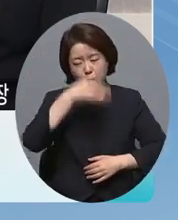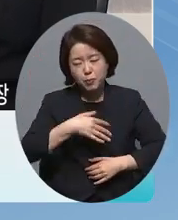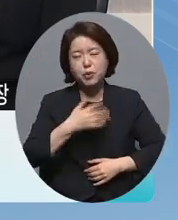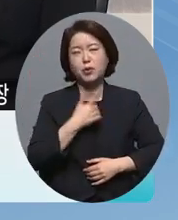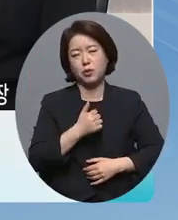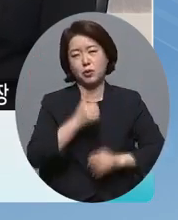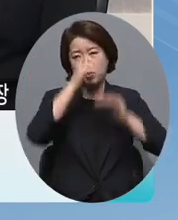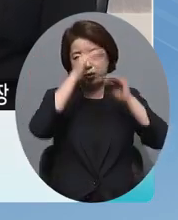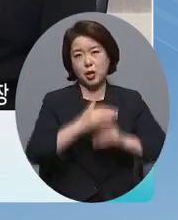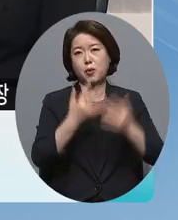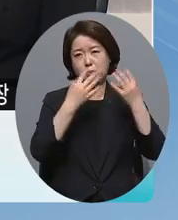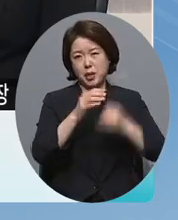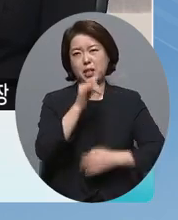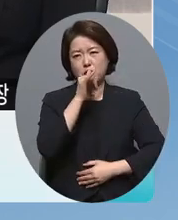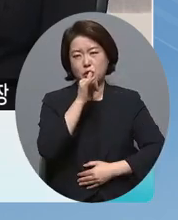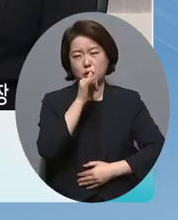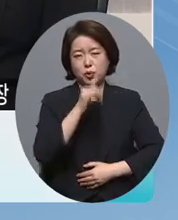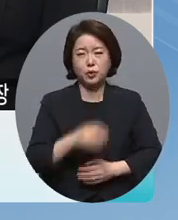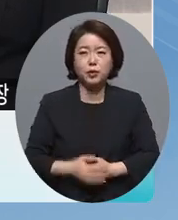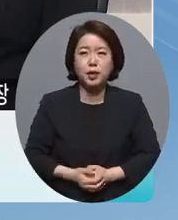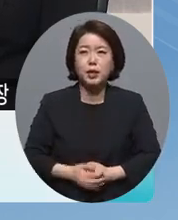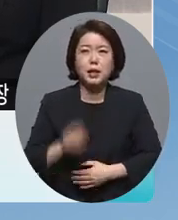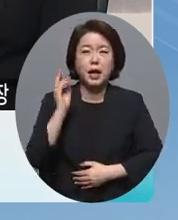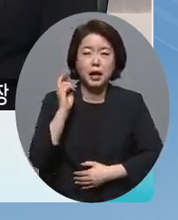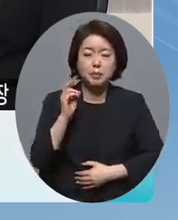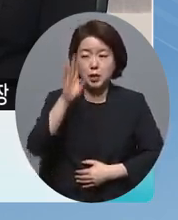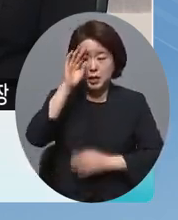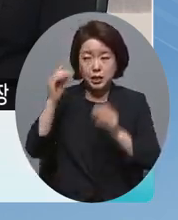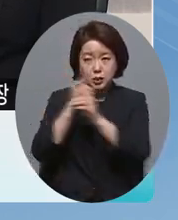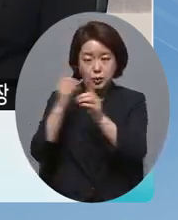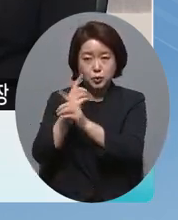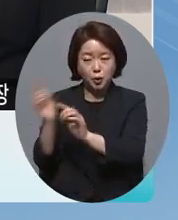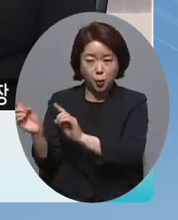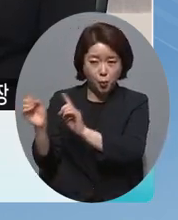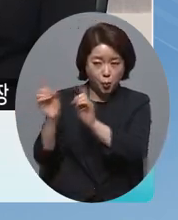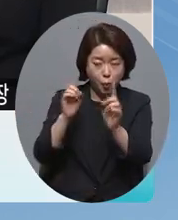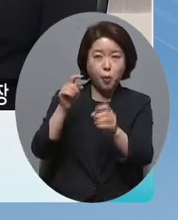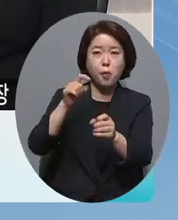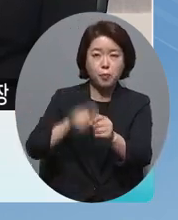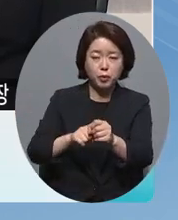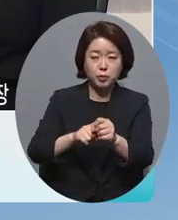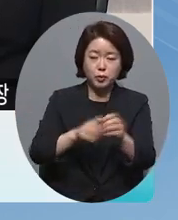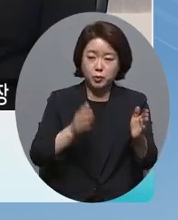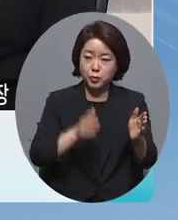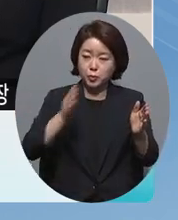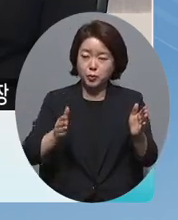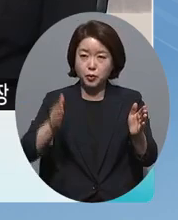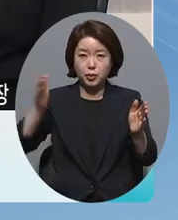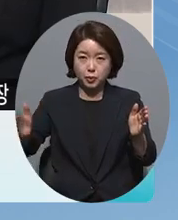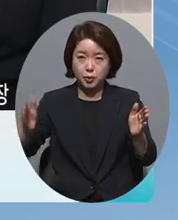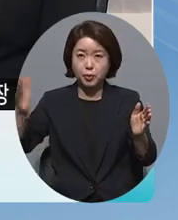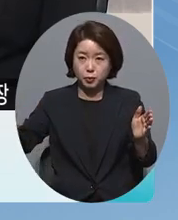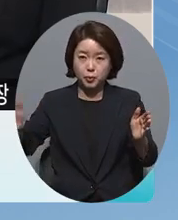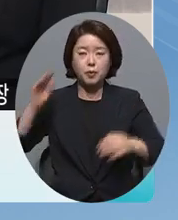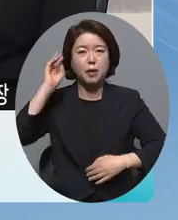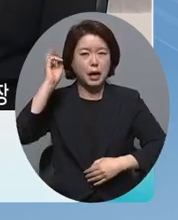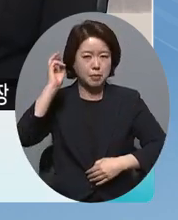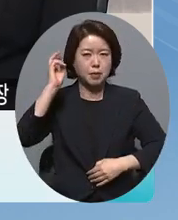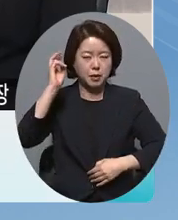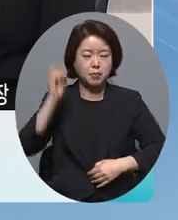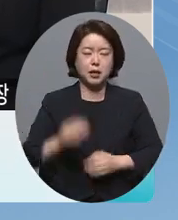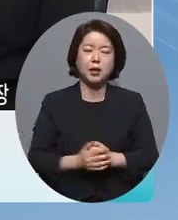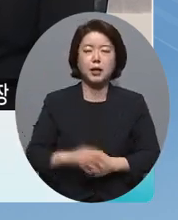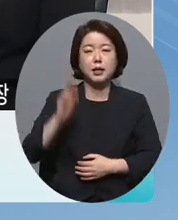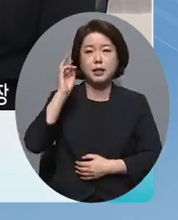하는 내용들이 많이 들렸기 때문에 아마도 뭐 치료 회복이나 이런 것들을 이유로 연기 신청 아마 하지 않을까